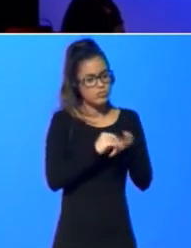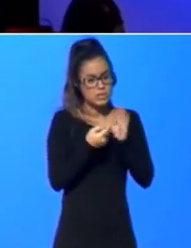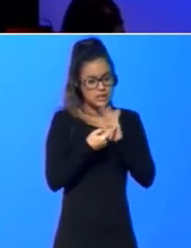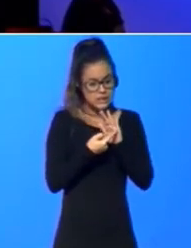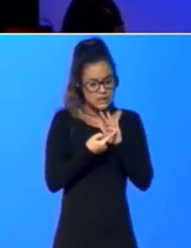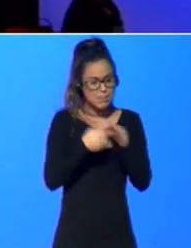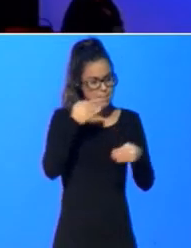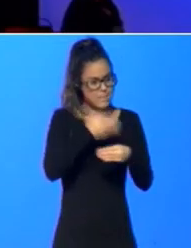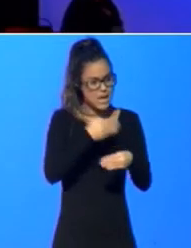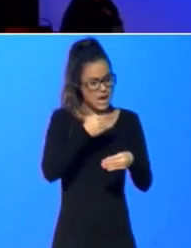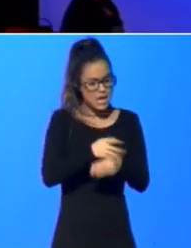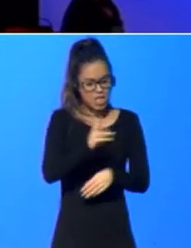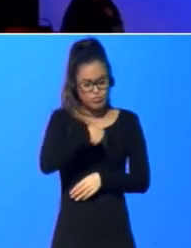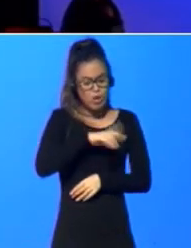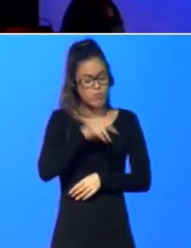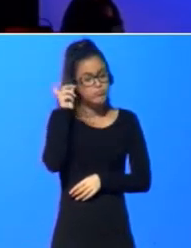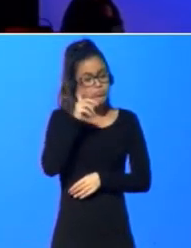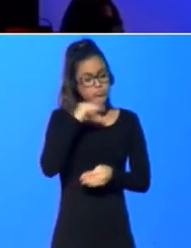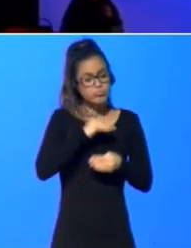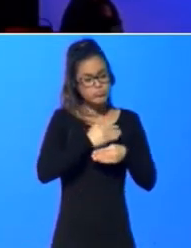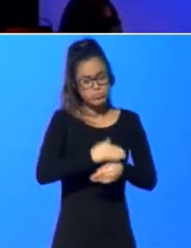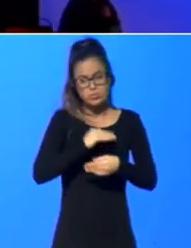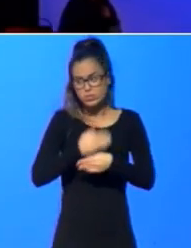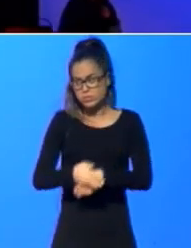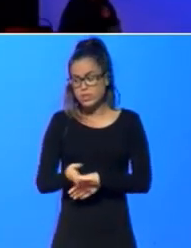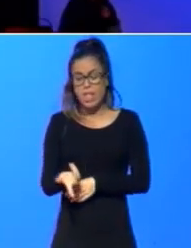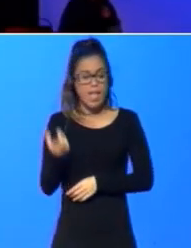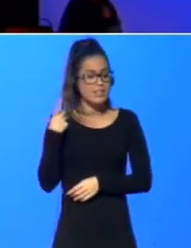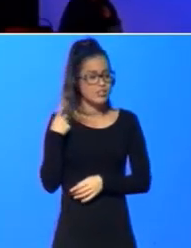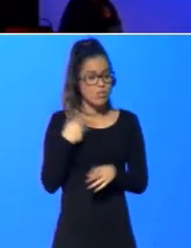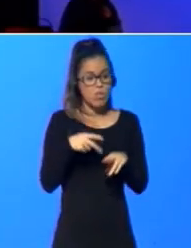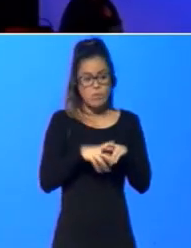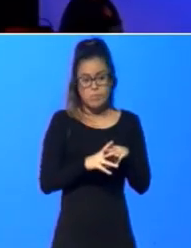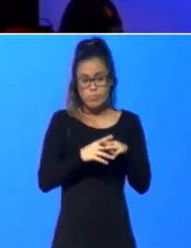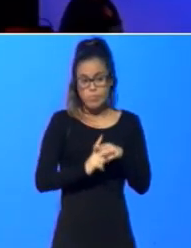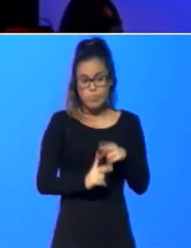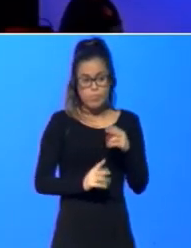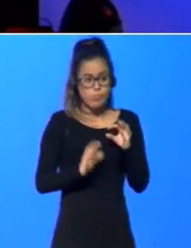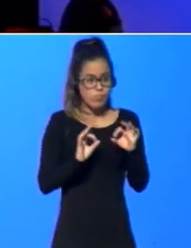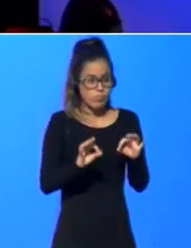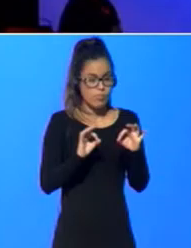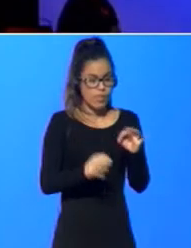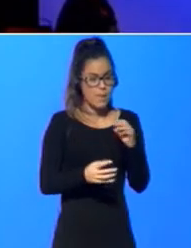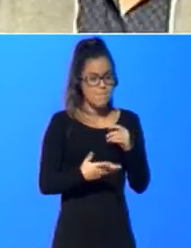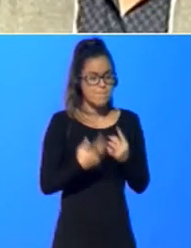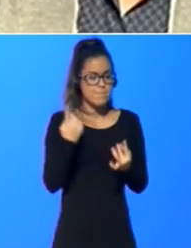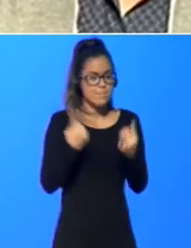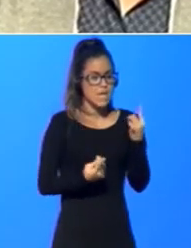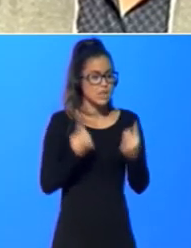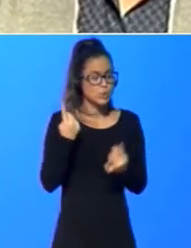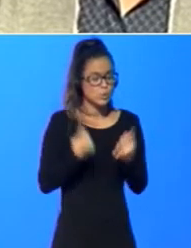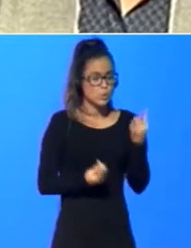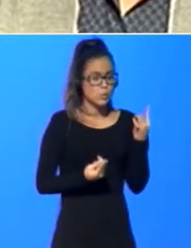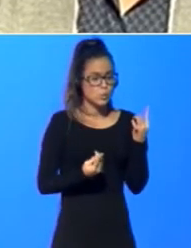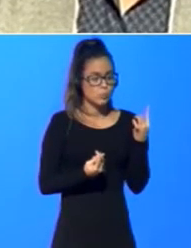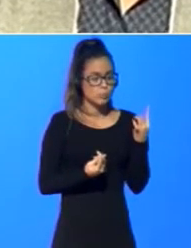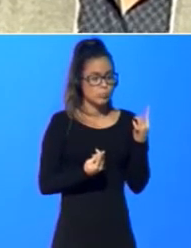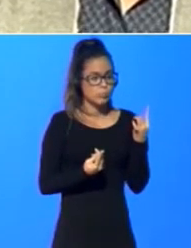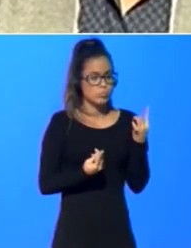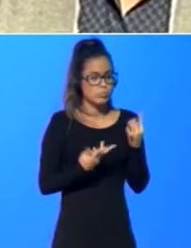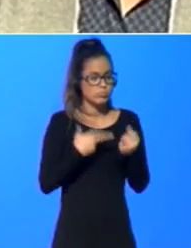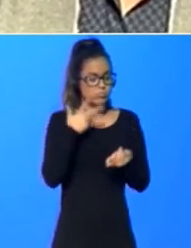bezen barrerak guk gainditu. Eta hori izan zen atzoko tailerra, batzuk euren ikastetxeko, ba,